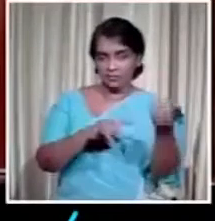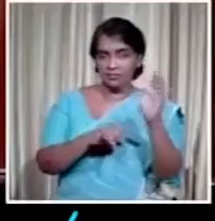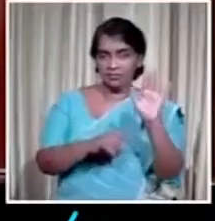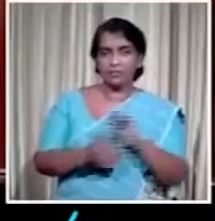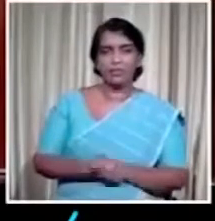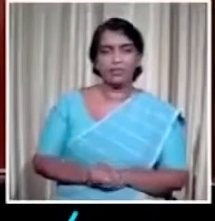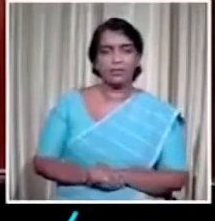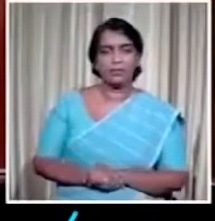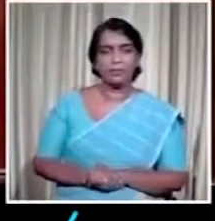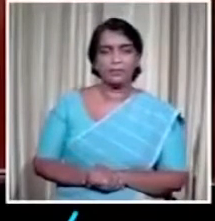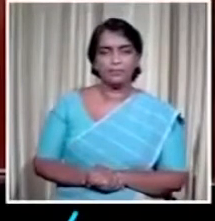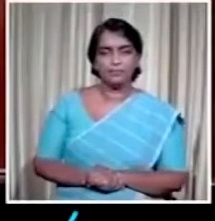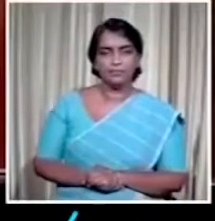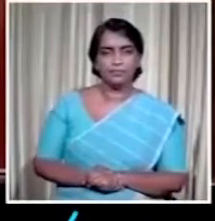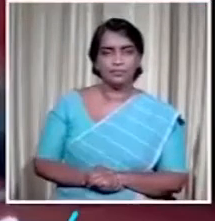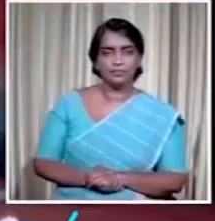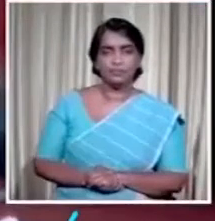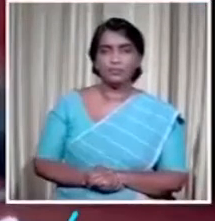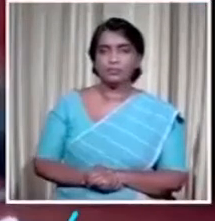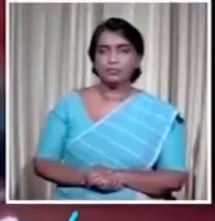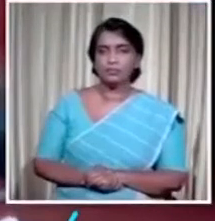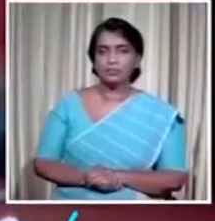Inda garu katana ekatumani, deng